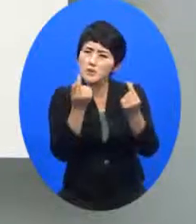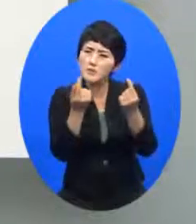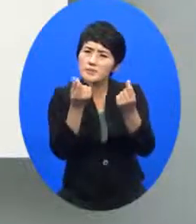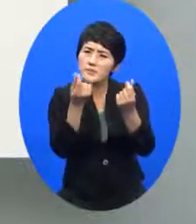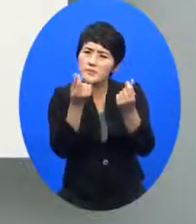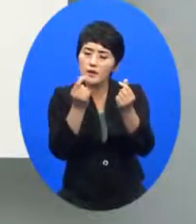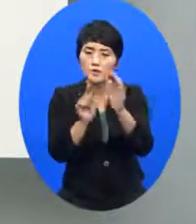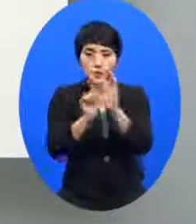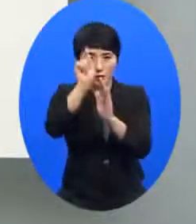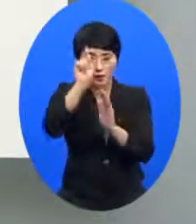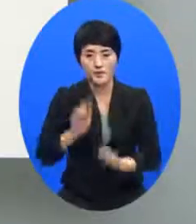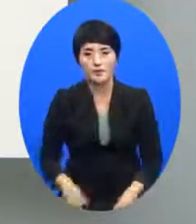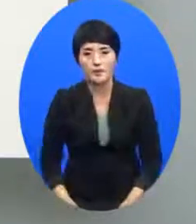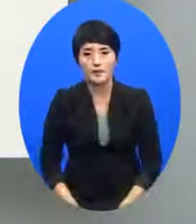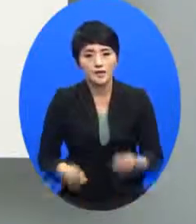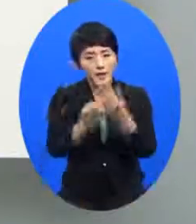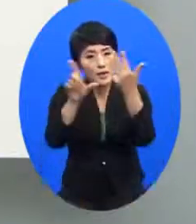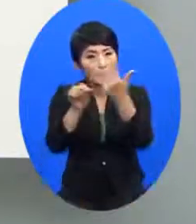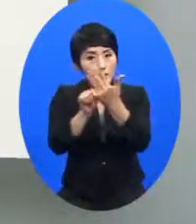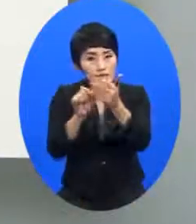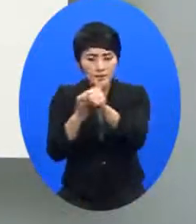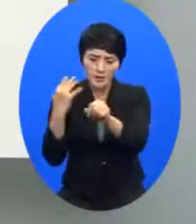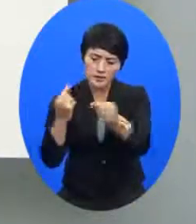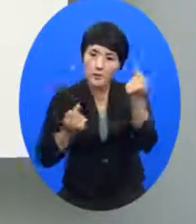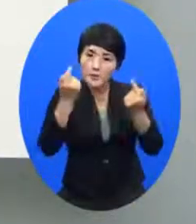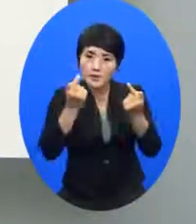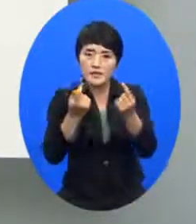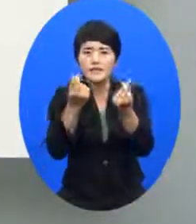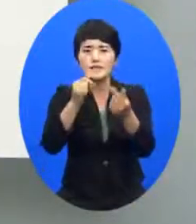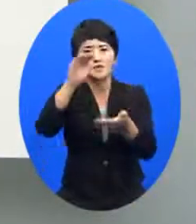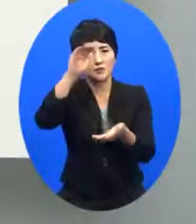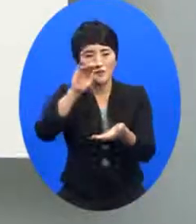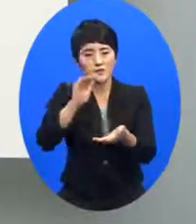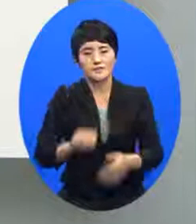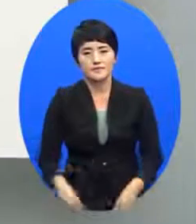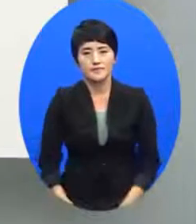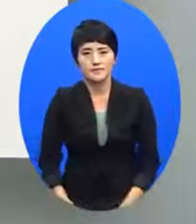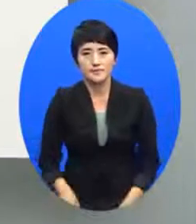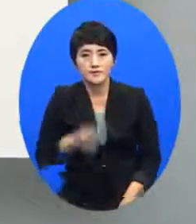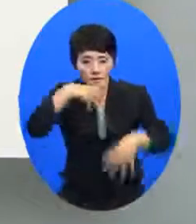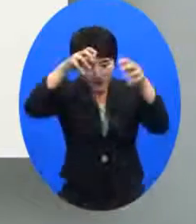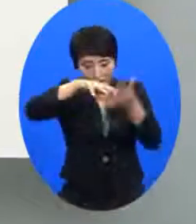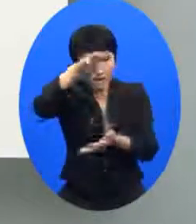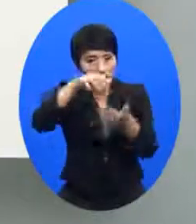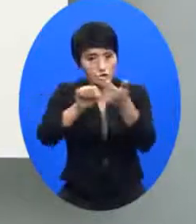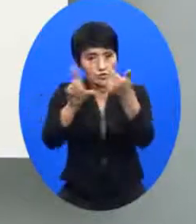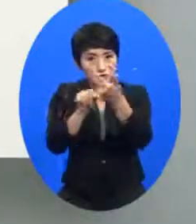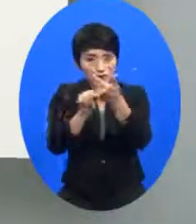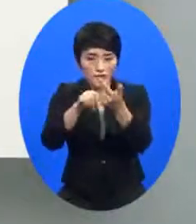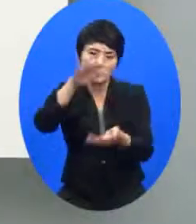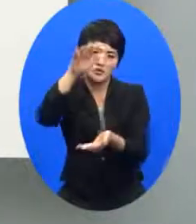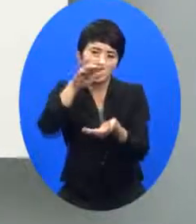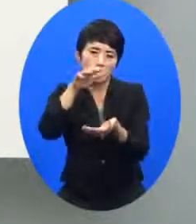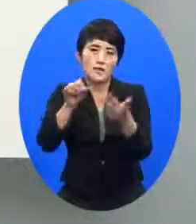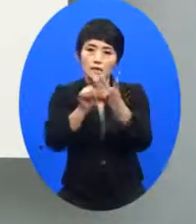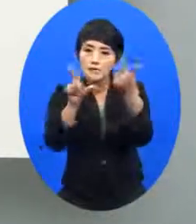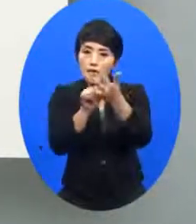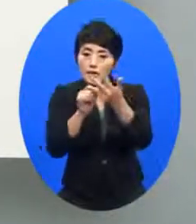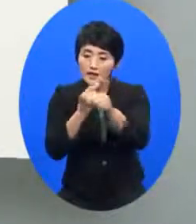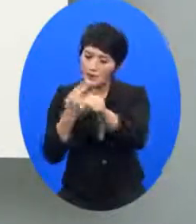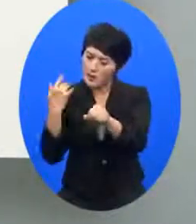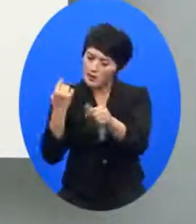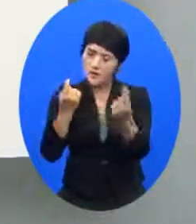높겠습니다 또 8월에는 평년과 비슷하거나 낮겠습니다 강수량은 6월에는 평년보다 적겠고